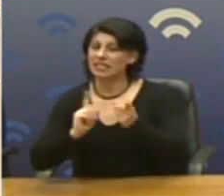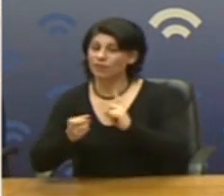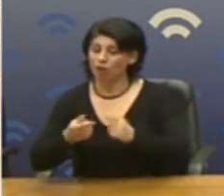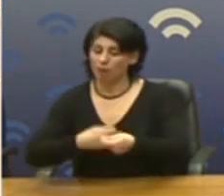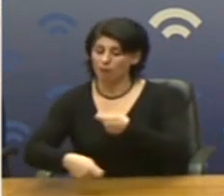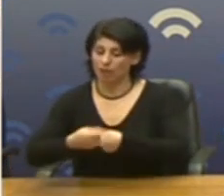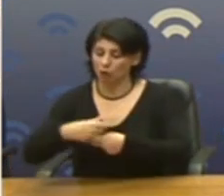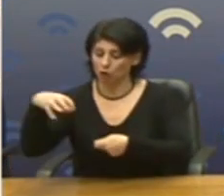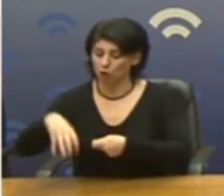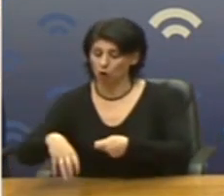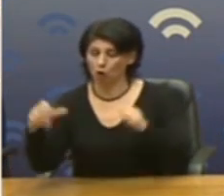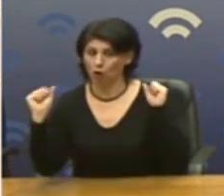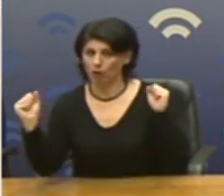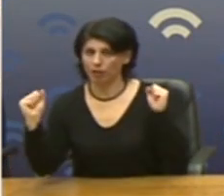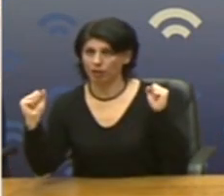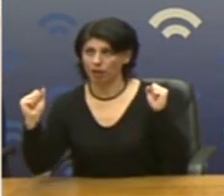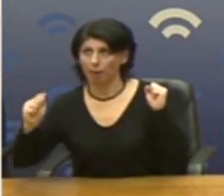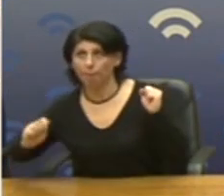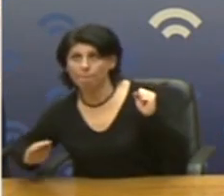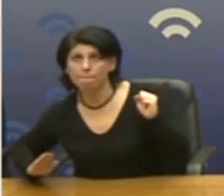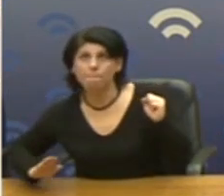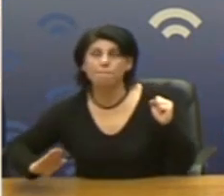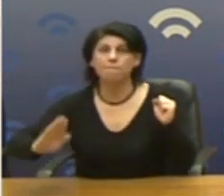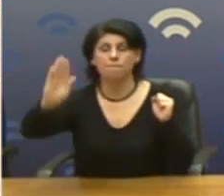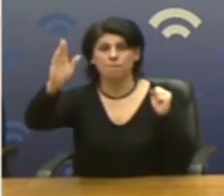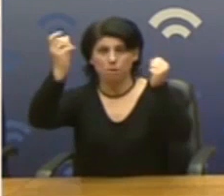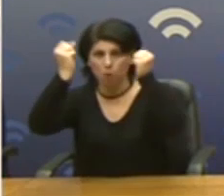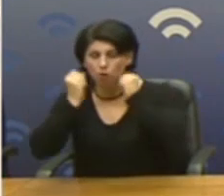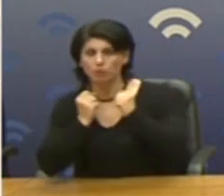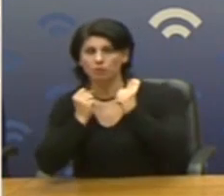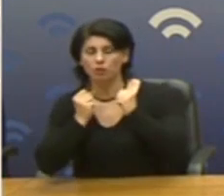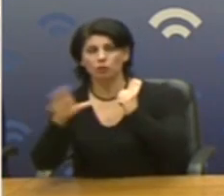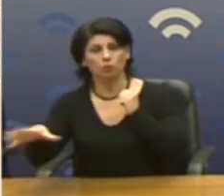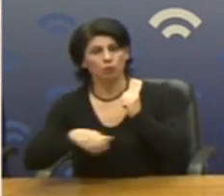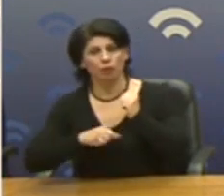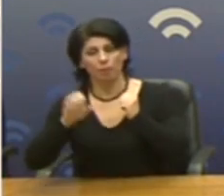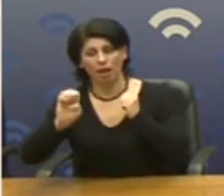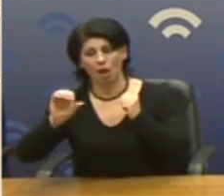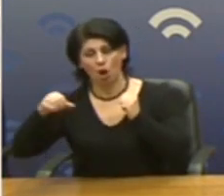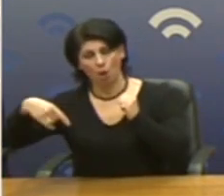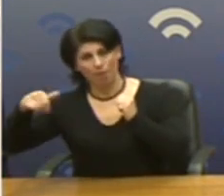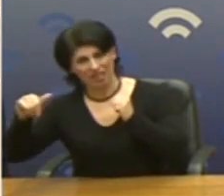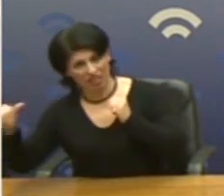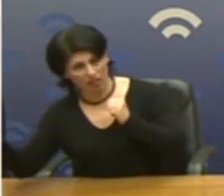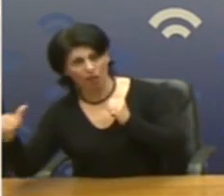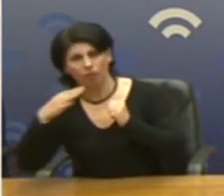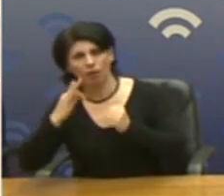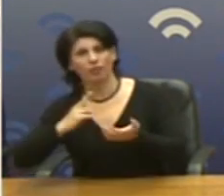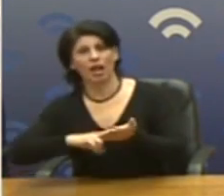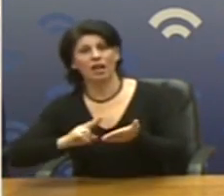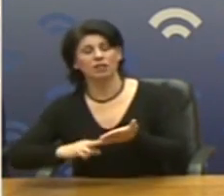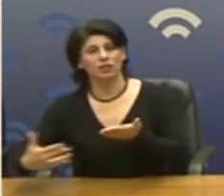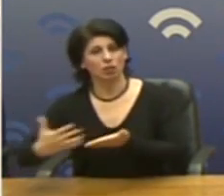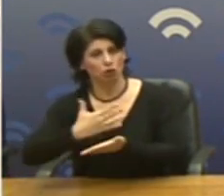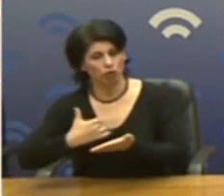χώρο της υγείας εκτινάσει το ύψος της αποζημίωσης που θα παίρνουν από τον ΕΟΠΗ, δηλαδή από τις ασφαλιστικές